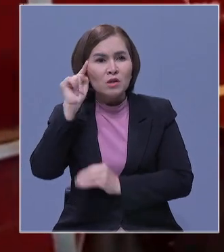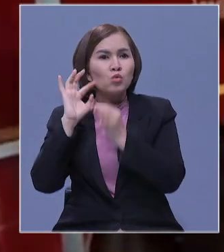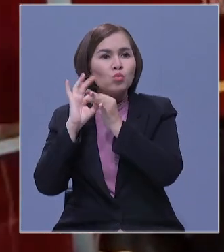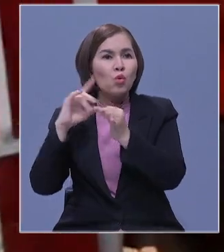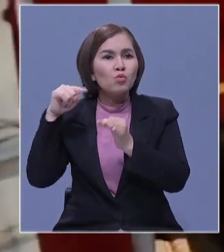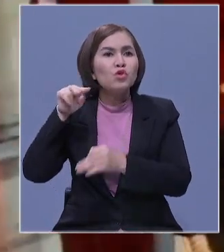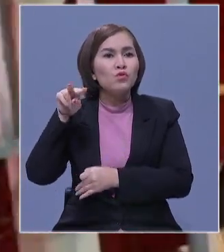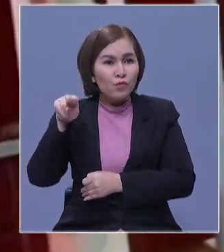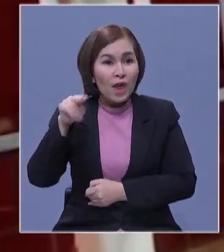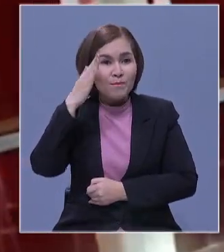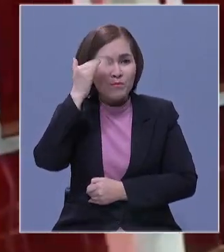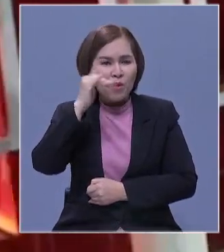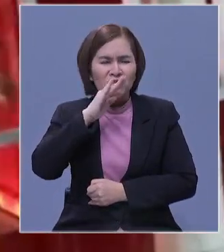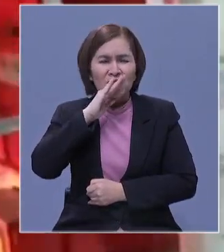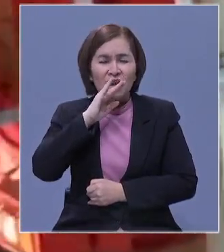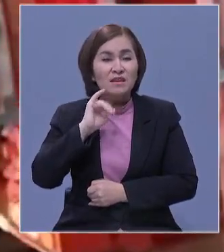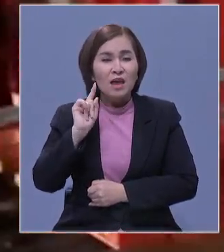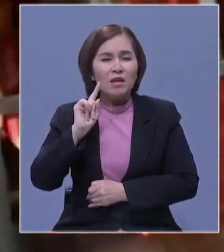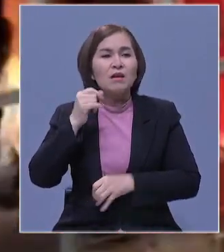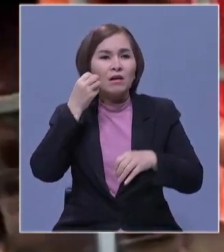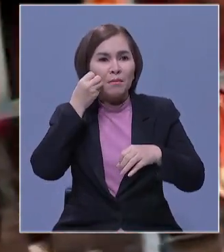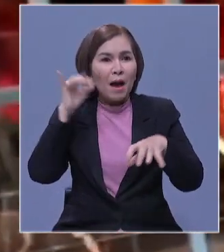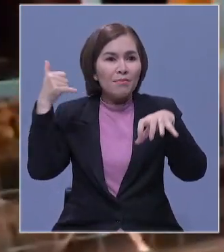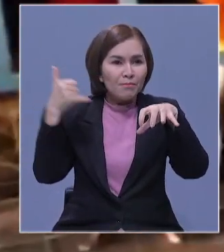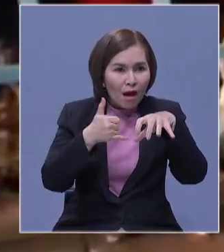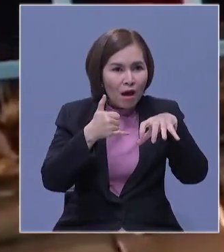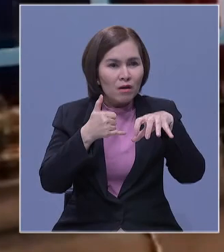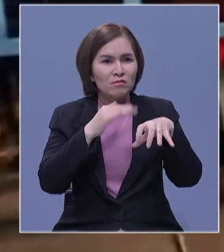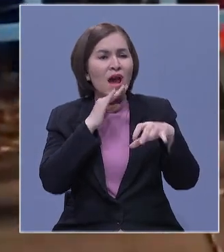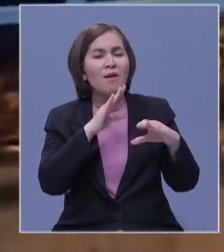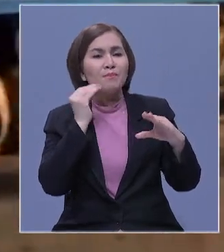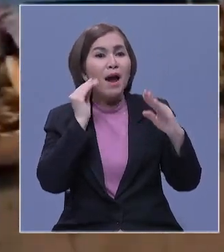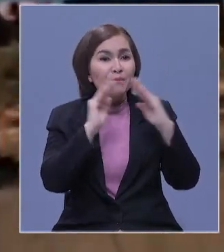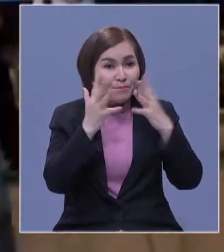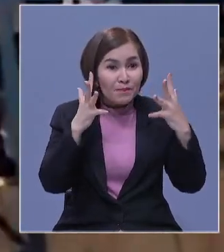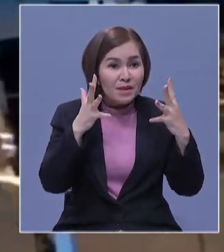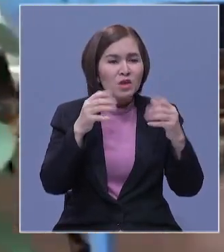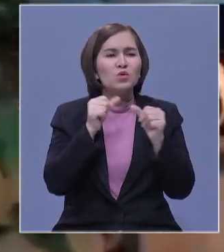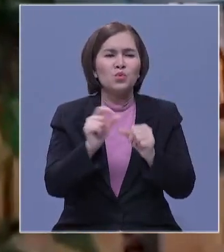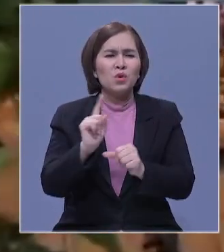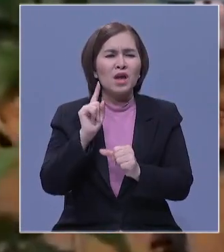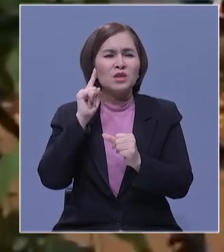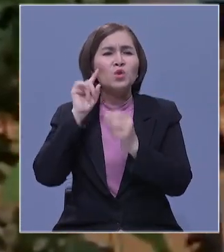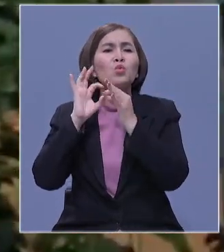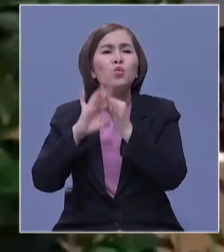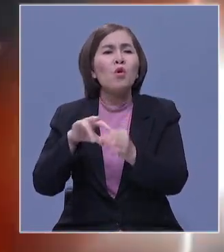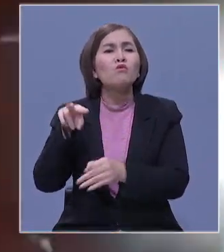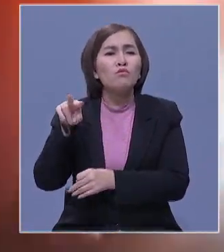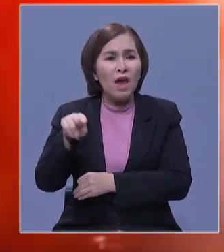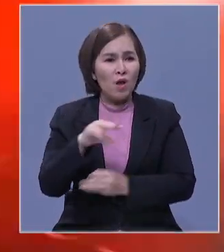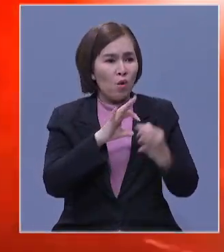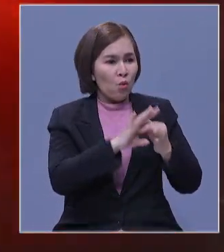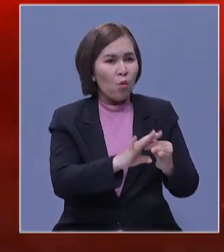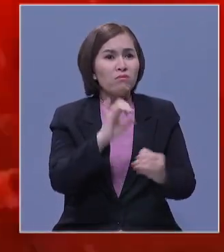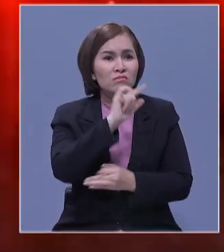ว่าถ้าแฟนสาวเขากลับมาแฟนจะอยู่ยังไงไม่ได้ดับไฟด้วยความห่วงคุณยาหรือว่าห